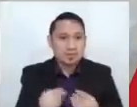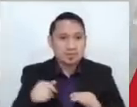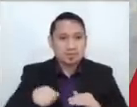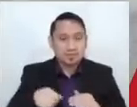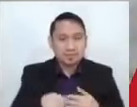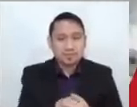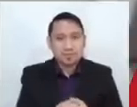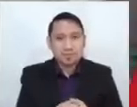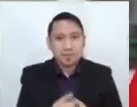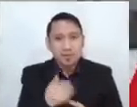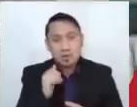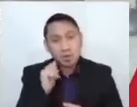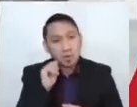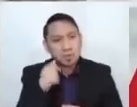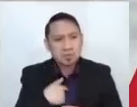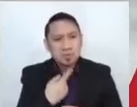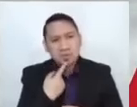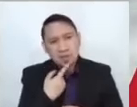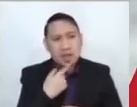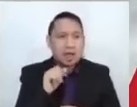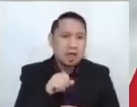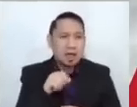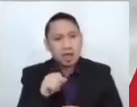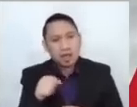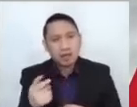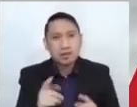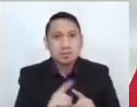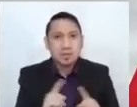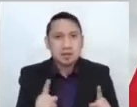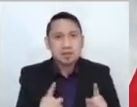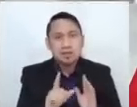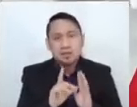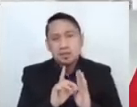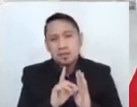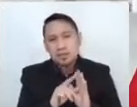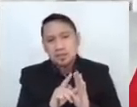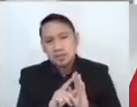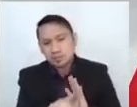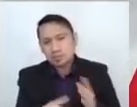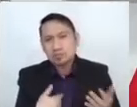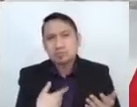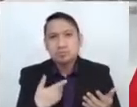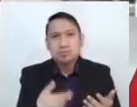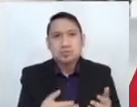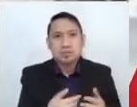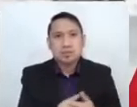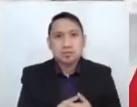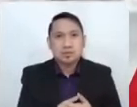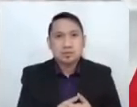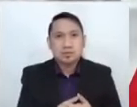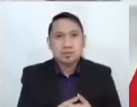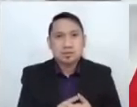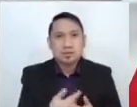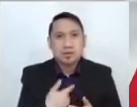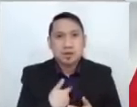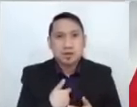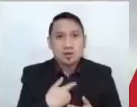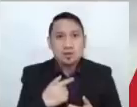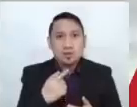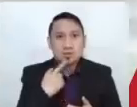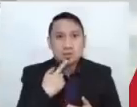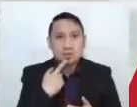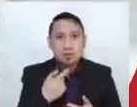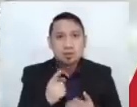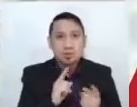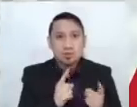kami lahat. Pero nung wala na siya, sabi ko, Leo, pakiusap ko, usapin mo si Presidente. Ayaw